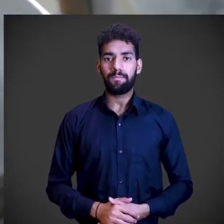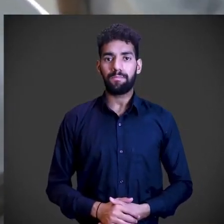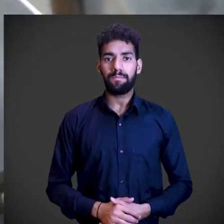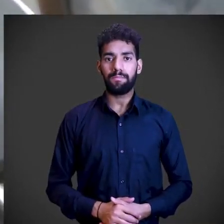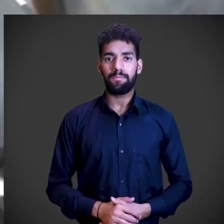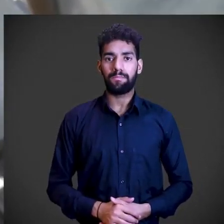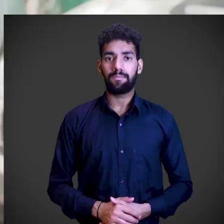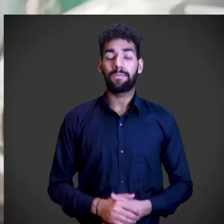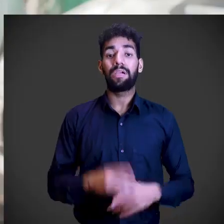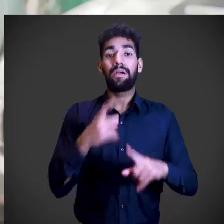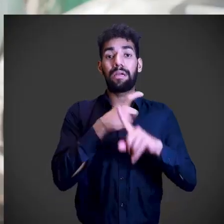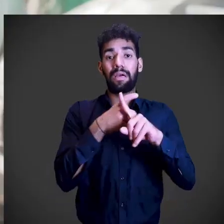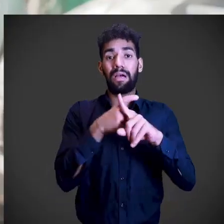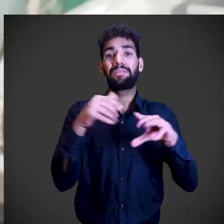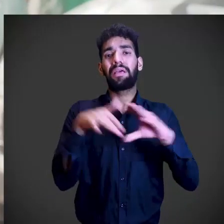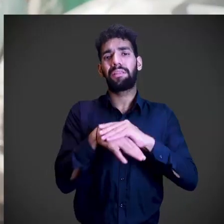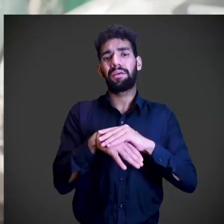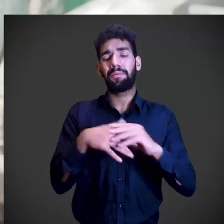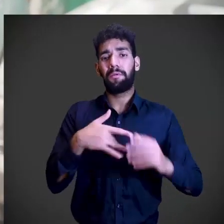गाड़ी की इंडस्ट्री के हवाले से